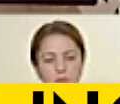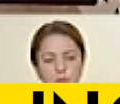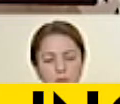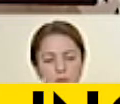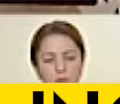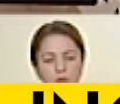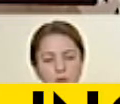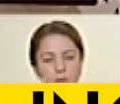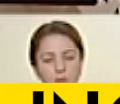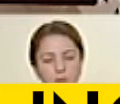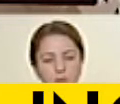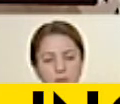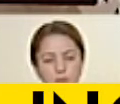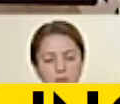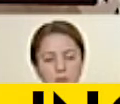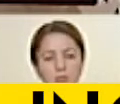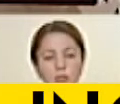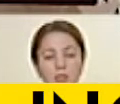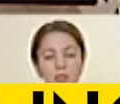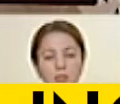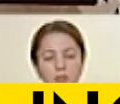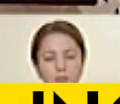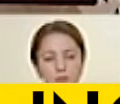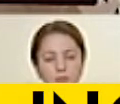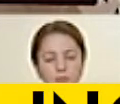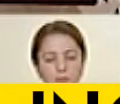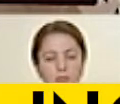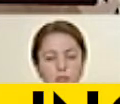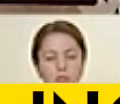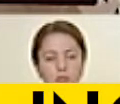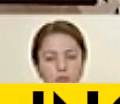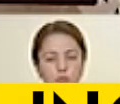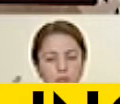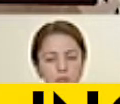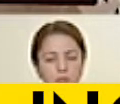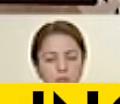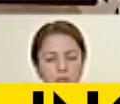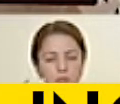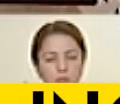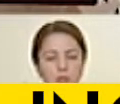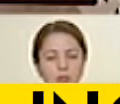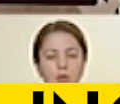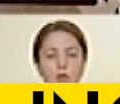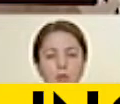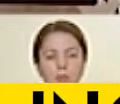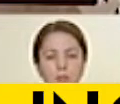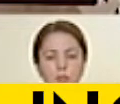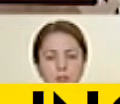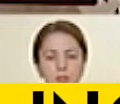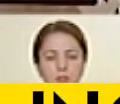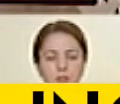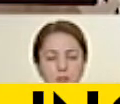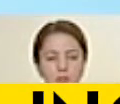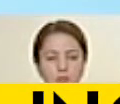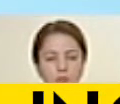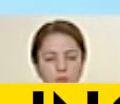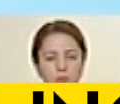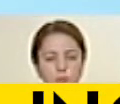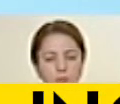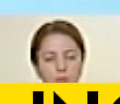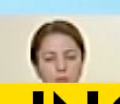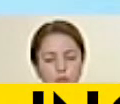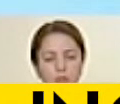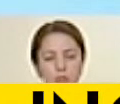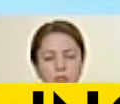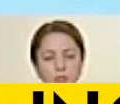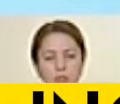Avtomobil transporti sanoat va qishloq xo'jaligi korxonalarini magistral transport yo'llari bilan bog'laydi. Shaharlar va shahar